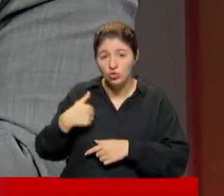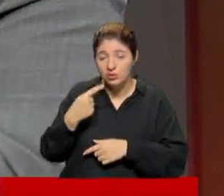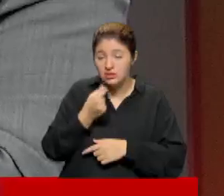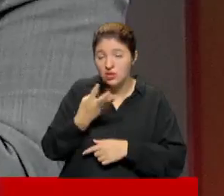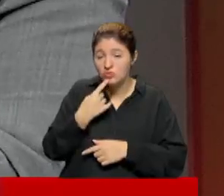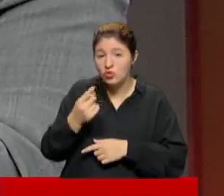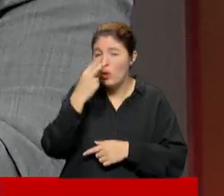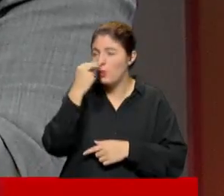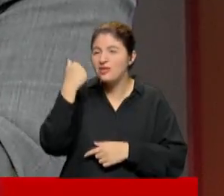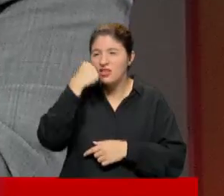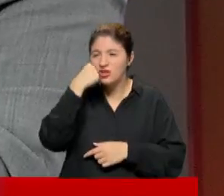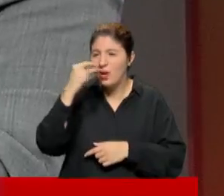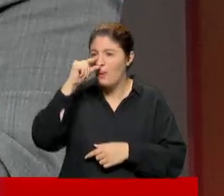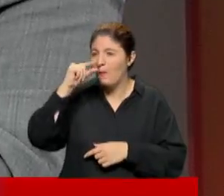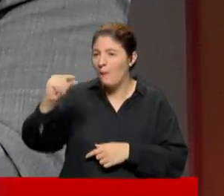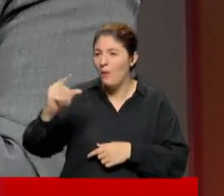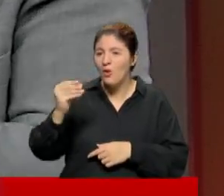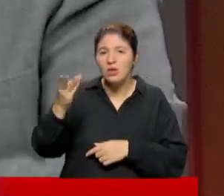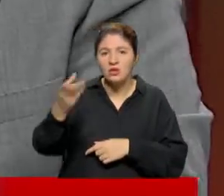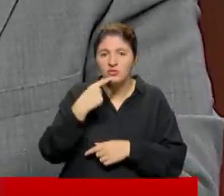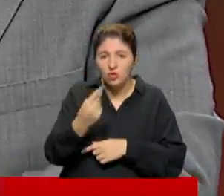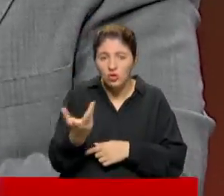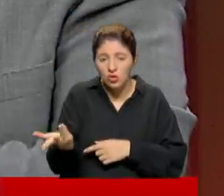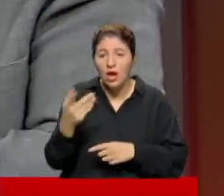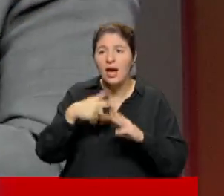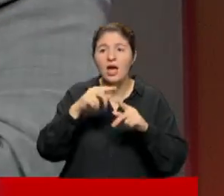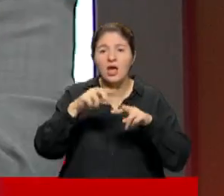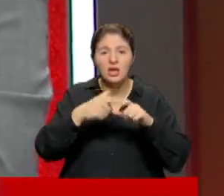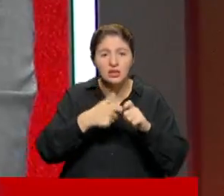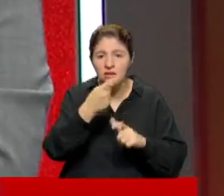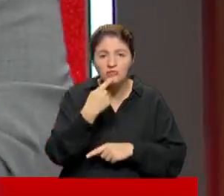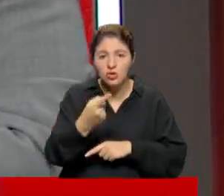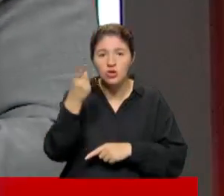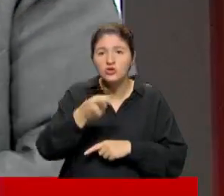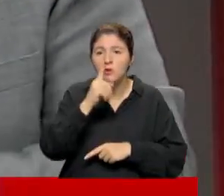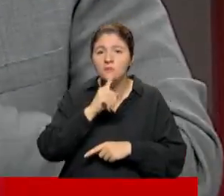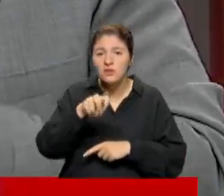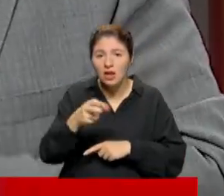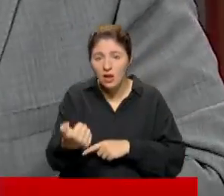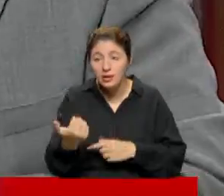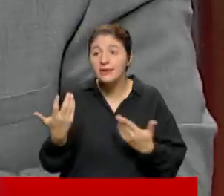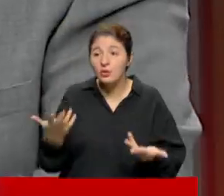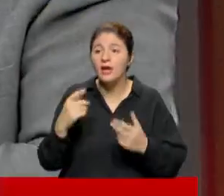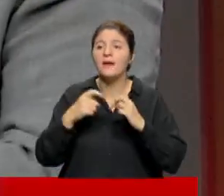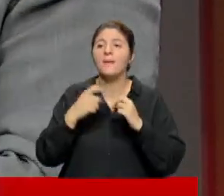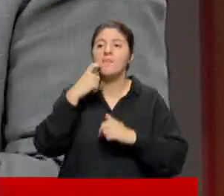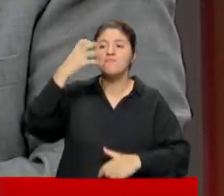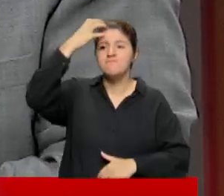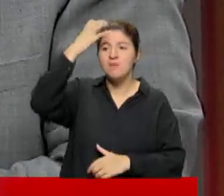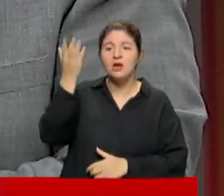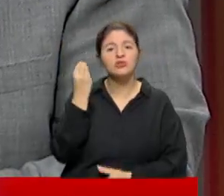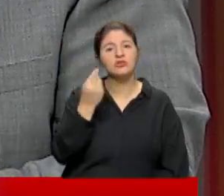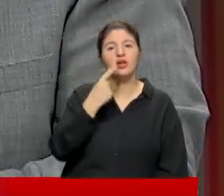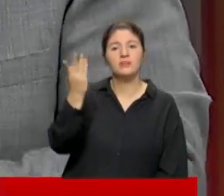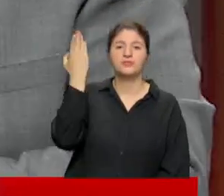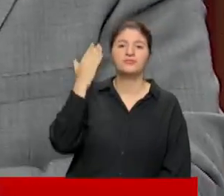Pinokyo tüyük rakamlarıyla % oldu en Ak rakamlarıyla % 1186 oldu dolayısıyla rahmetli Demirel Ne güzel demiş